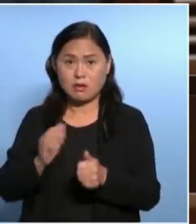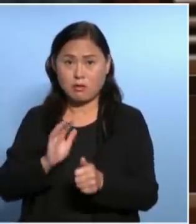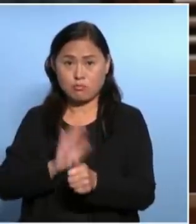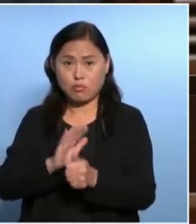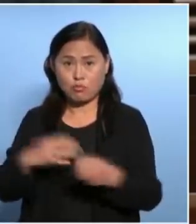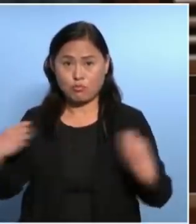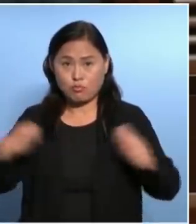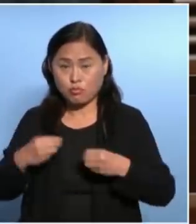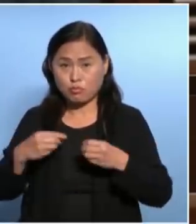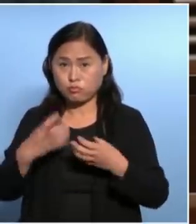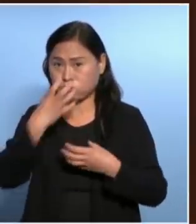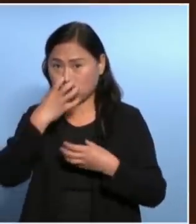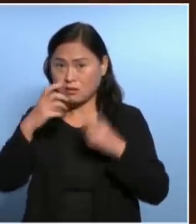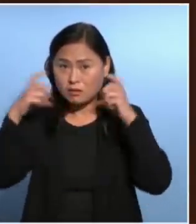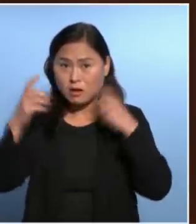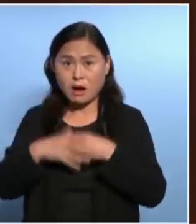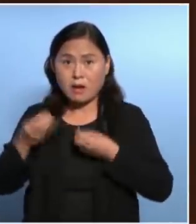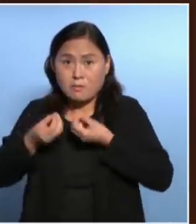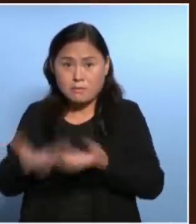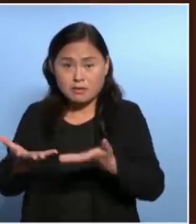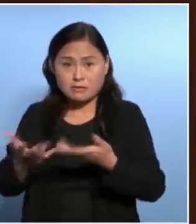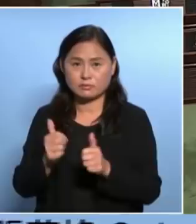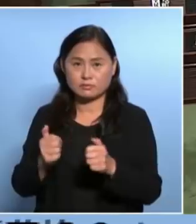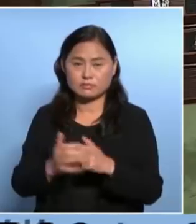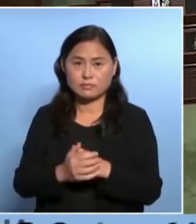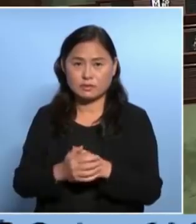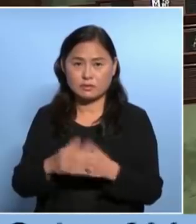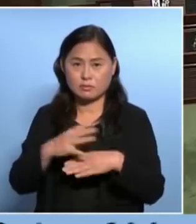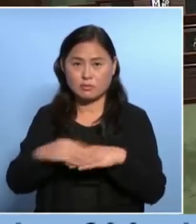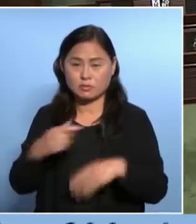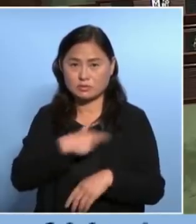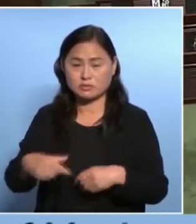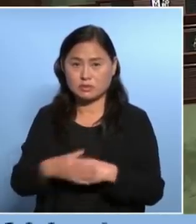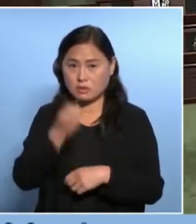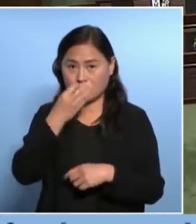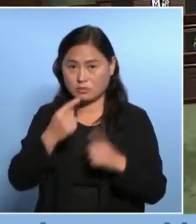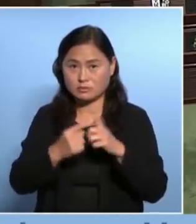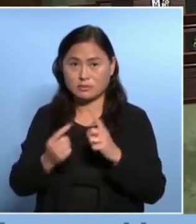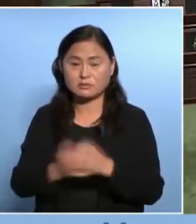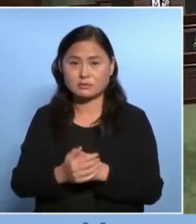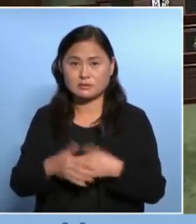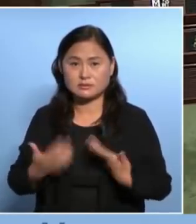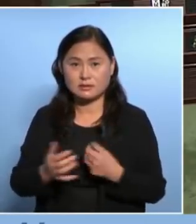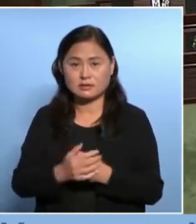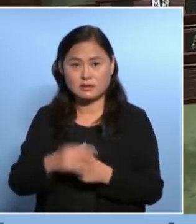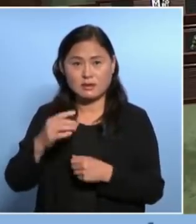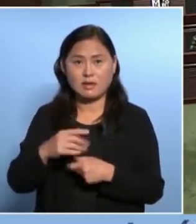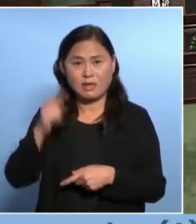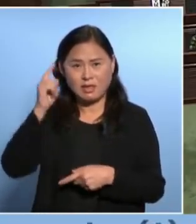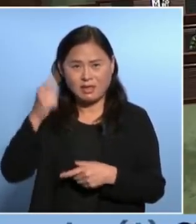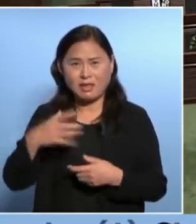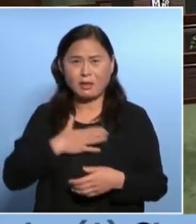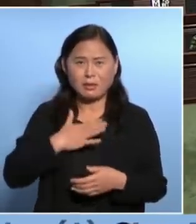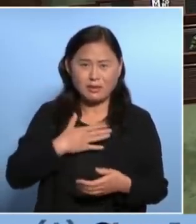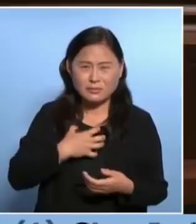人員，這是那個問題來的。 你是問了很多條問題， 我是 香港人現在日日惶惶不可終